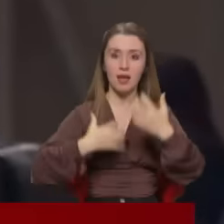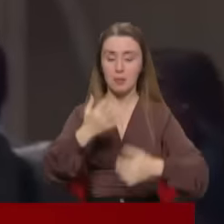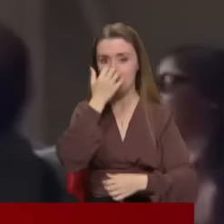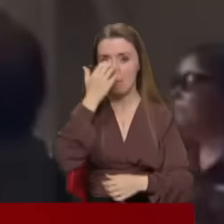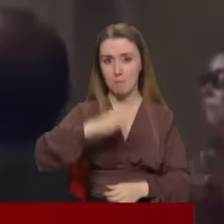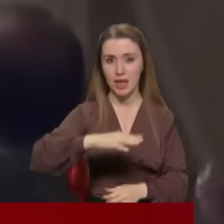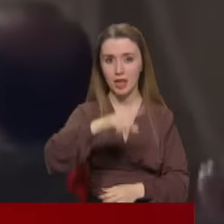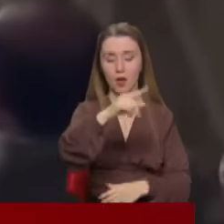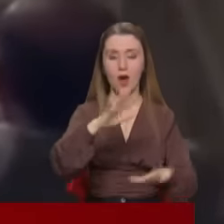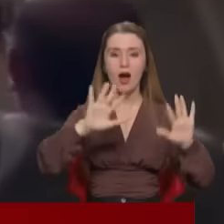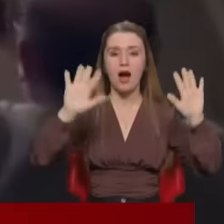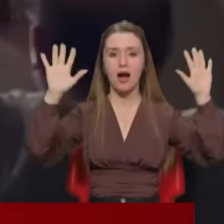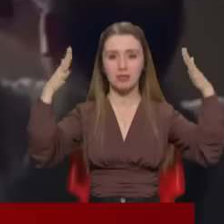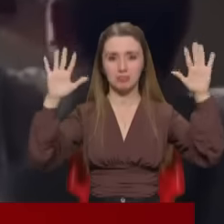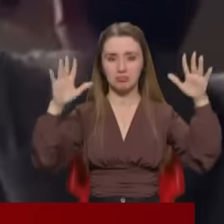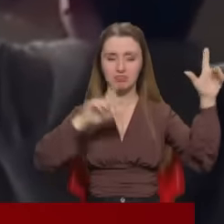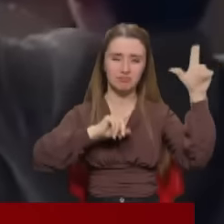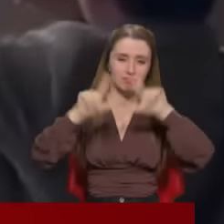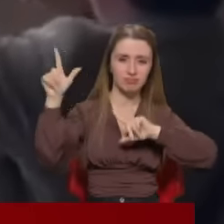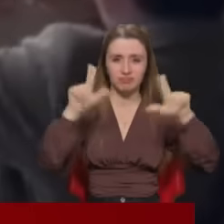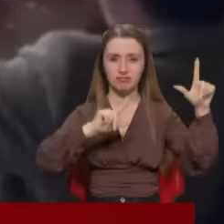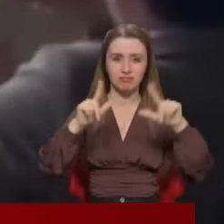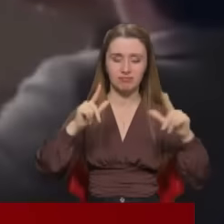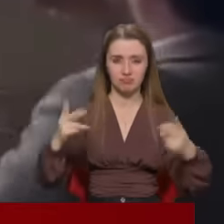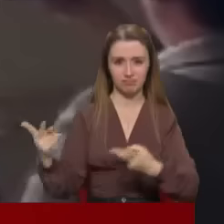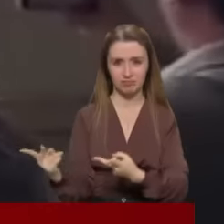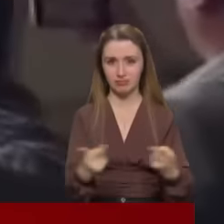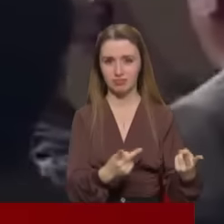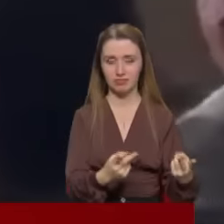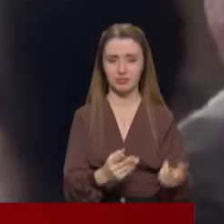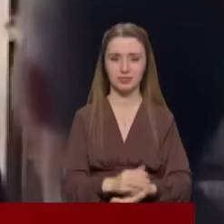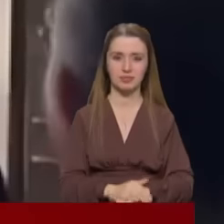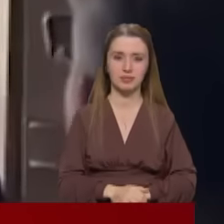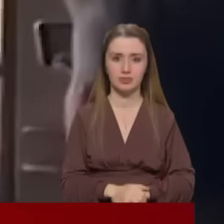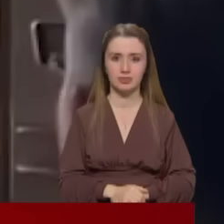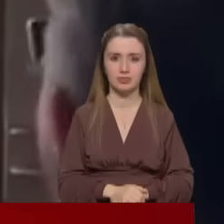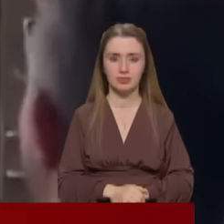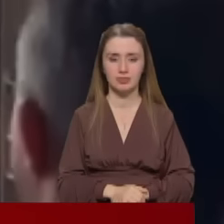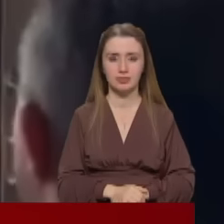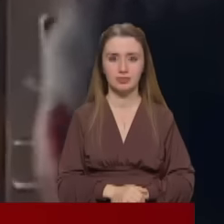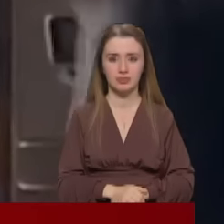bekliyordu. Alkış ve sevinç çığlıklarıyla karşıladılar onu.